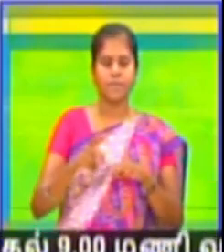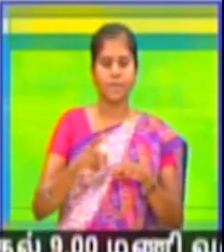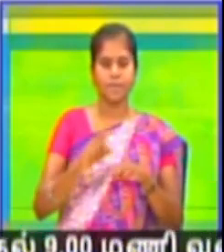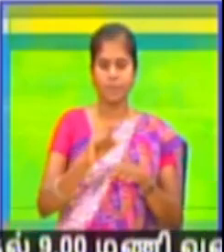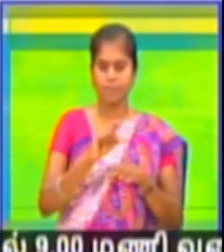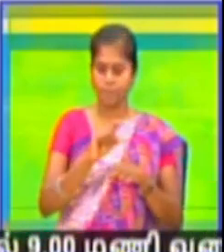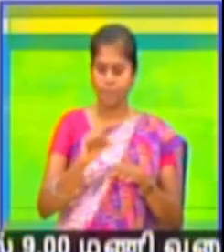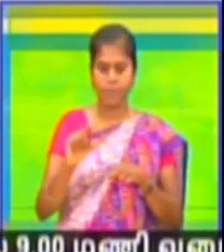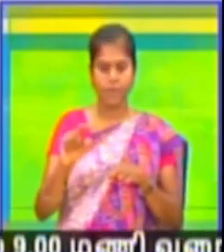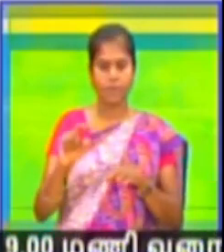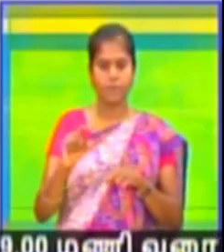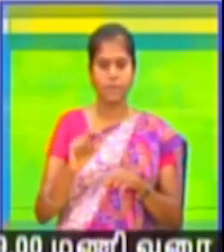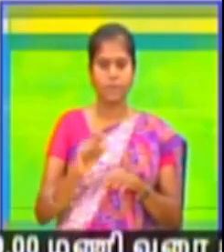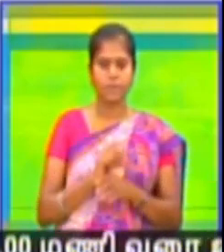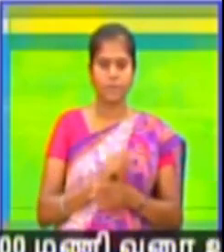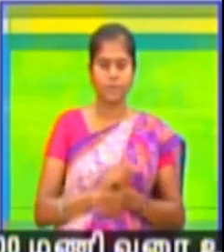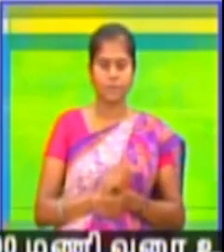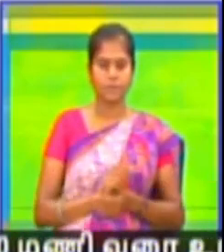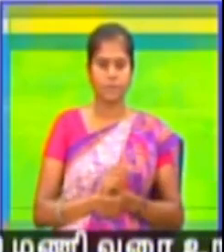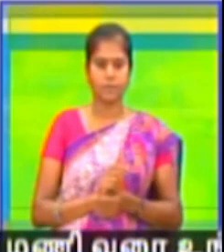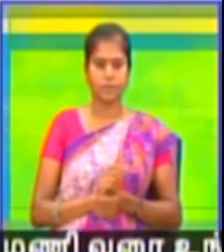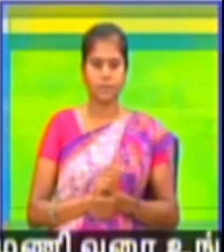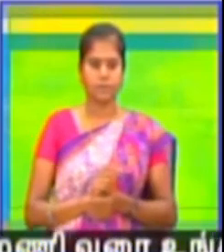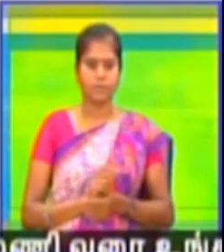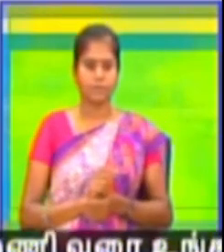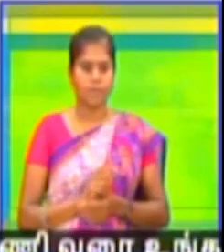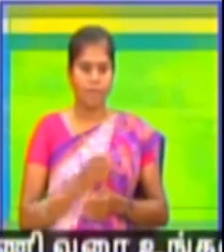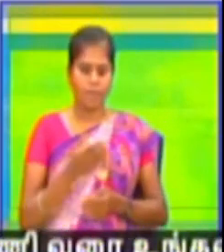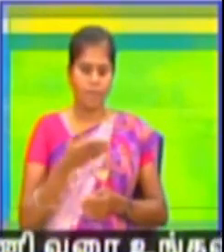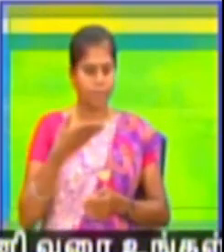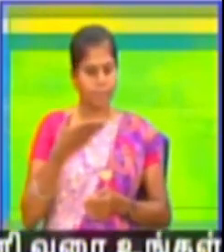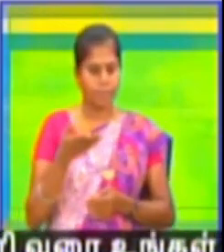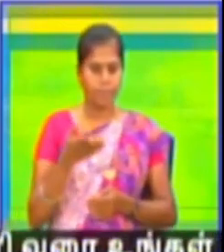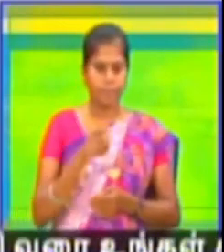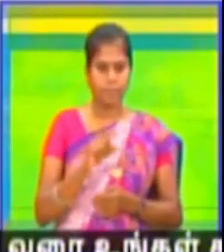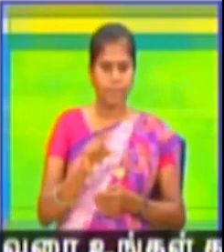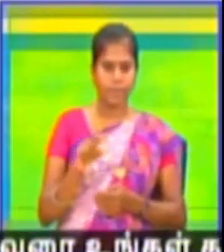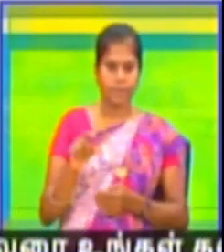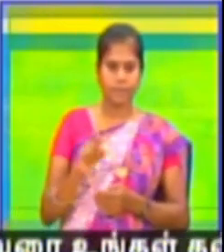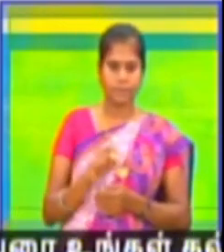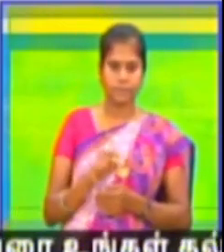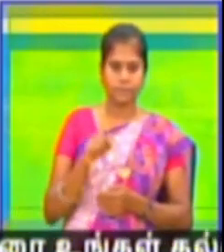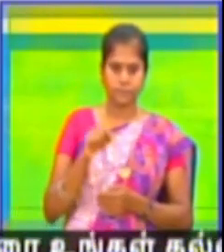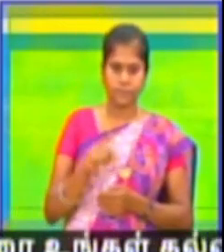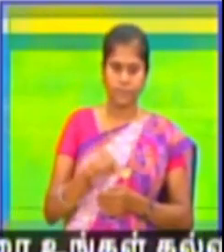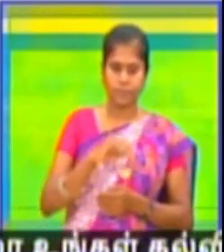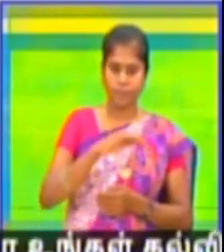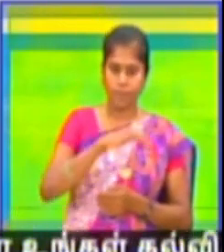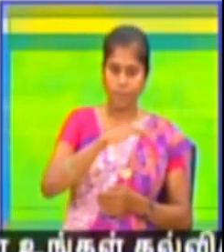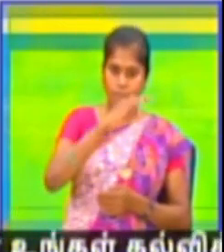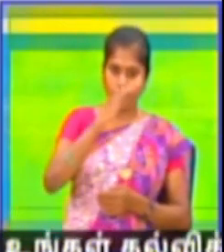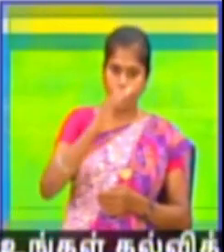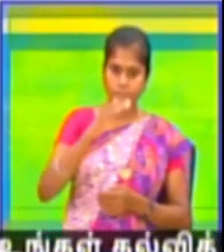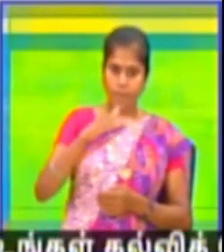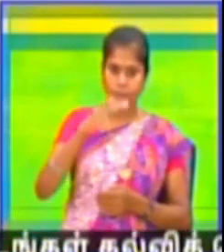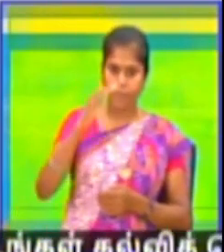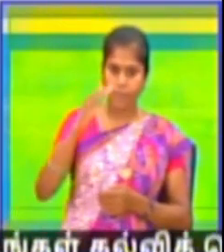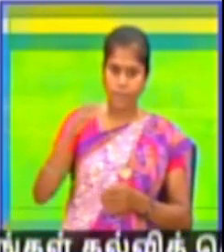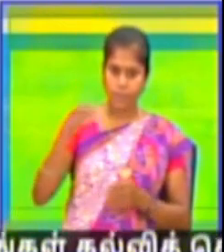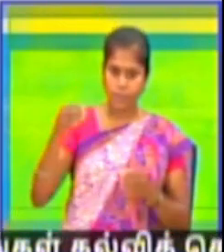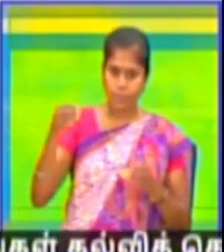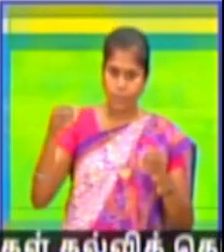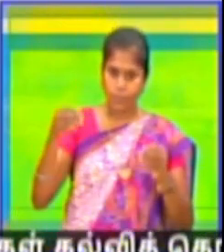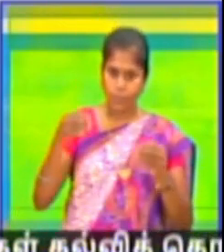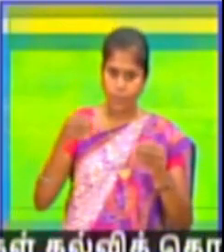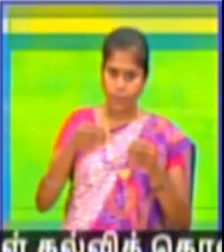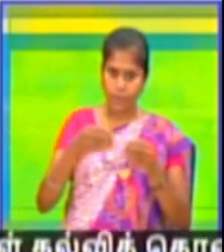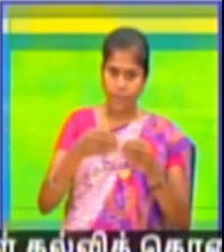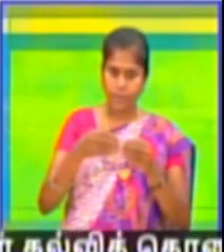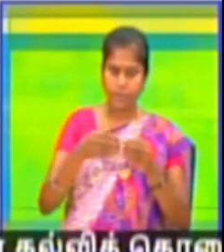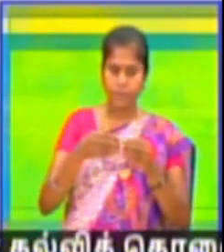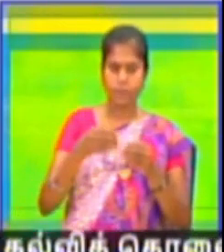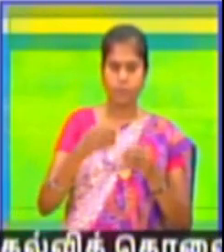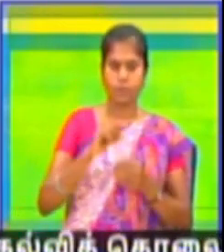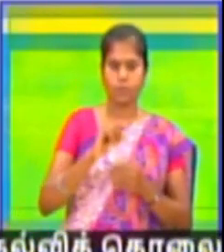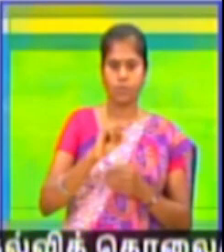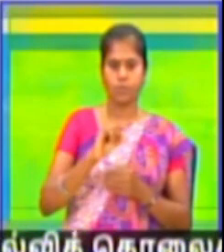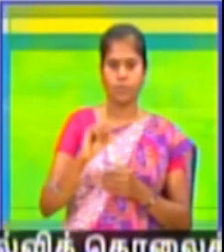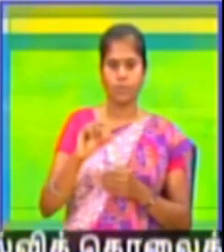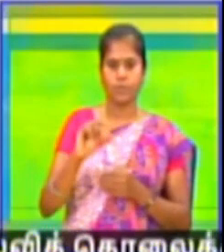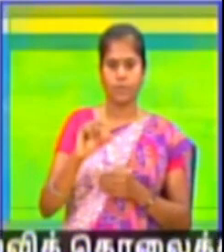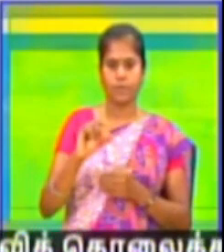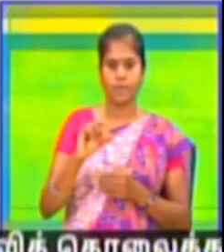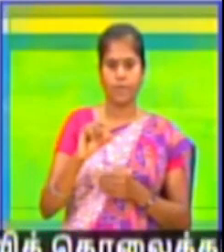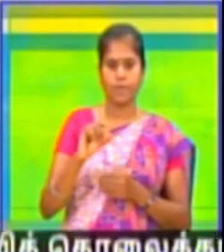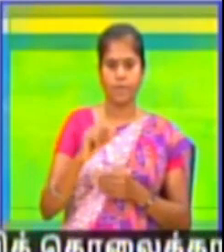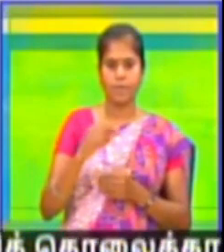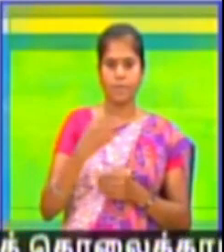கார்டிலராஸ் அப்படின்னு அழைக்கிறாங்க. இந்த மலைத்தொடரில் உள்ள மலையிட பீடபூமிகள்னு எடுத்துட்டேன்னா,